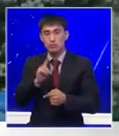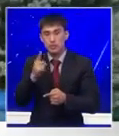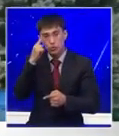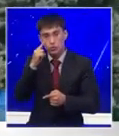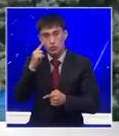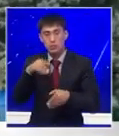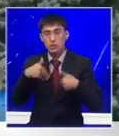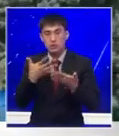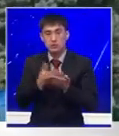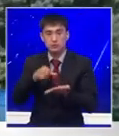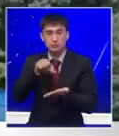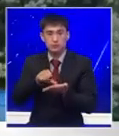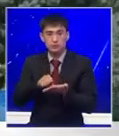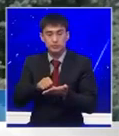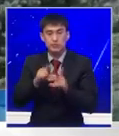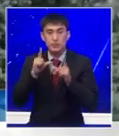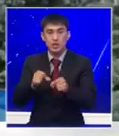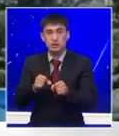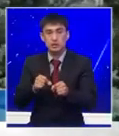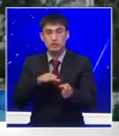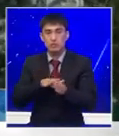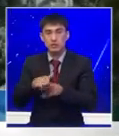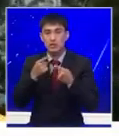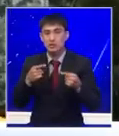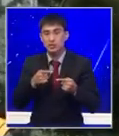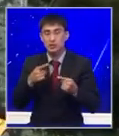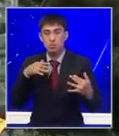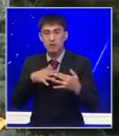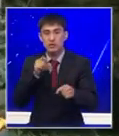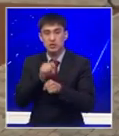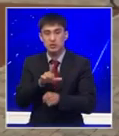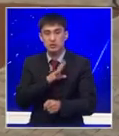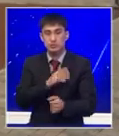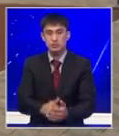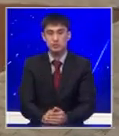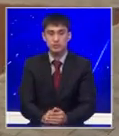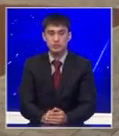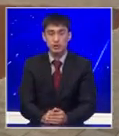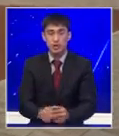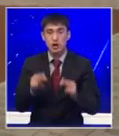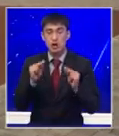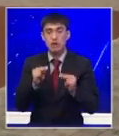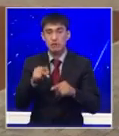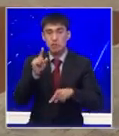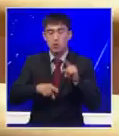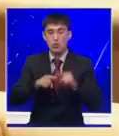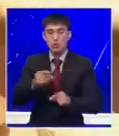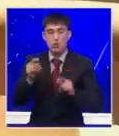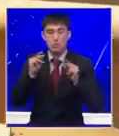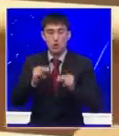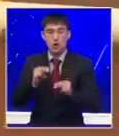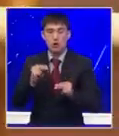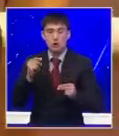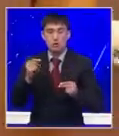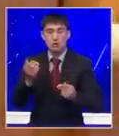я предложил свою кандидатуру. Поехав туда, стал выполнять различные боевые задачи. Клятва перед Родиной и преданность воинской